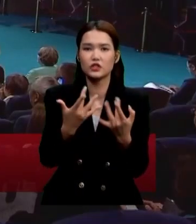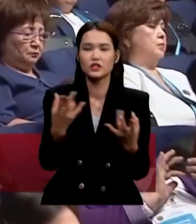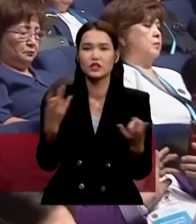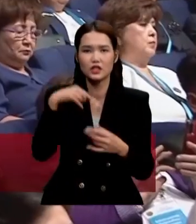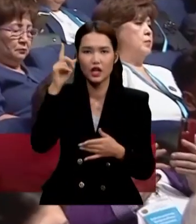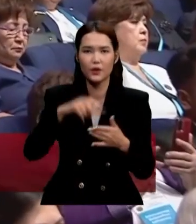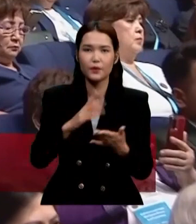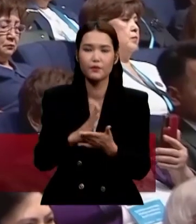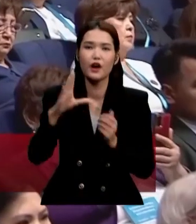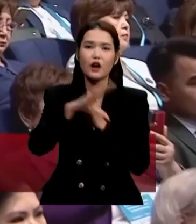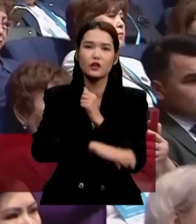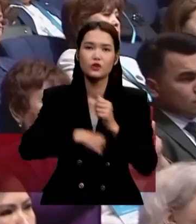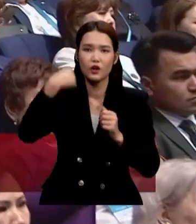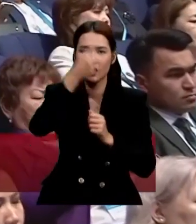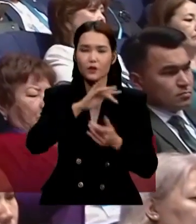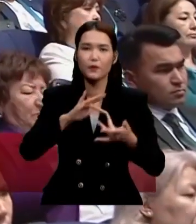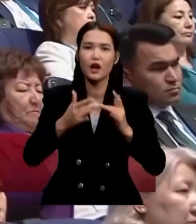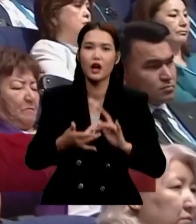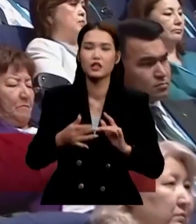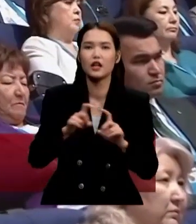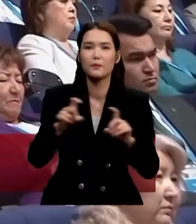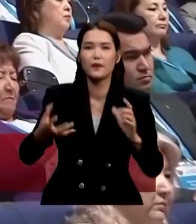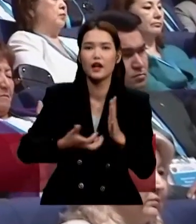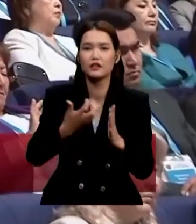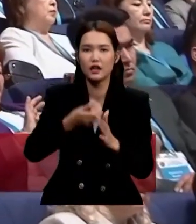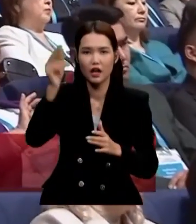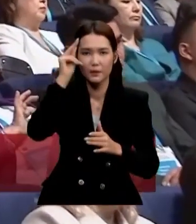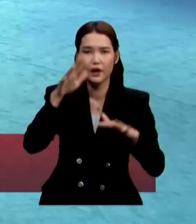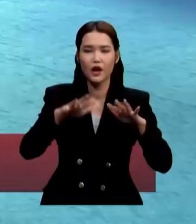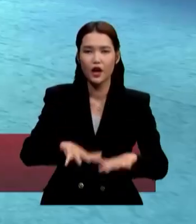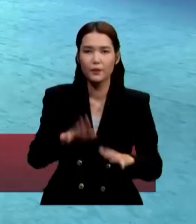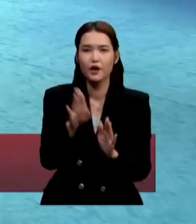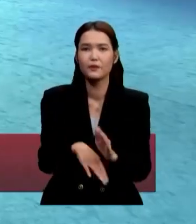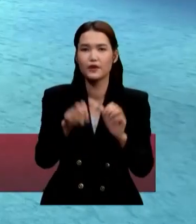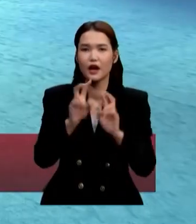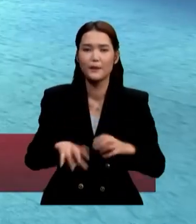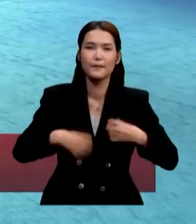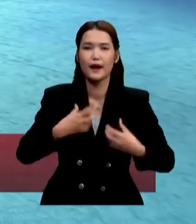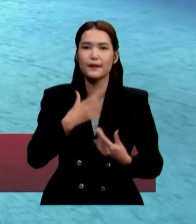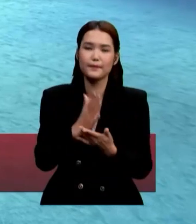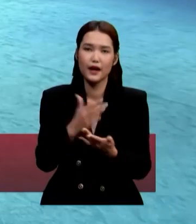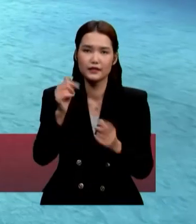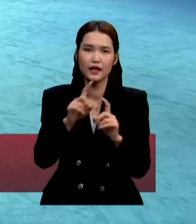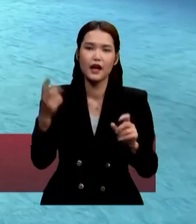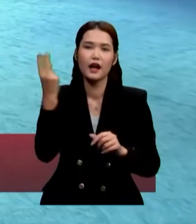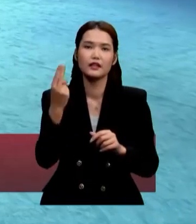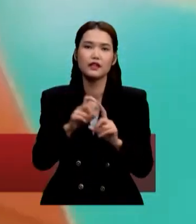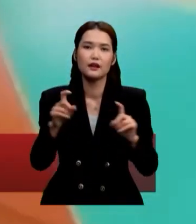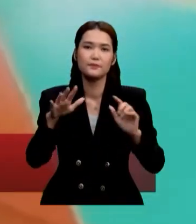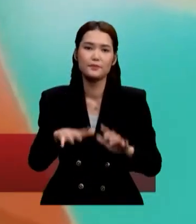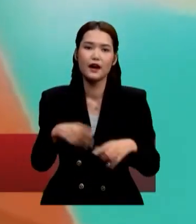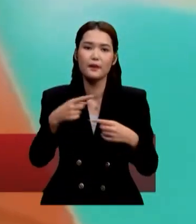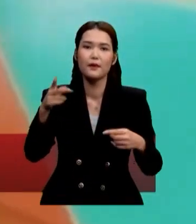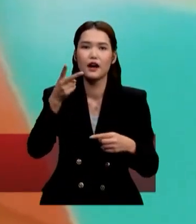ойлаймын. Соңғы кезде әлеуметті мектеп тапшылығынан бұрын білім ордаларындағы қауіпсіздік алаңдатып тұр. Астана мектептерінің бірінде